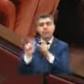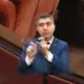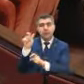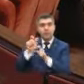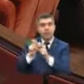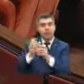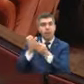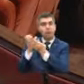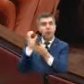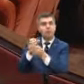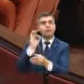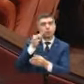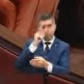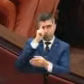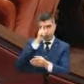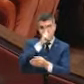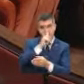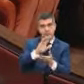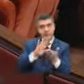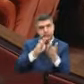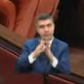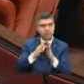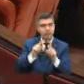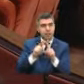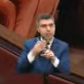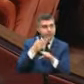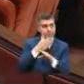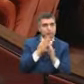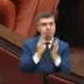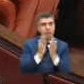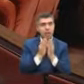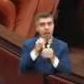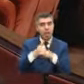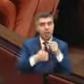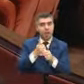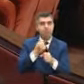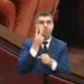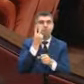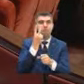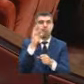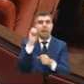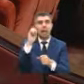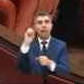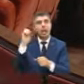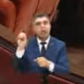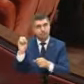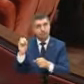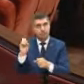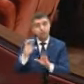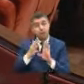المدرسي. من المنتظر أن يصل هذا العدد خلال الموسم الدراسي الحالي إلى حوالي 200 ألف. هناك مجهود كبير جدا، حوالي